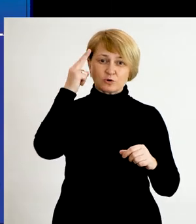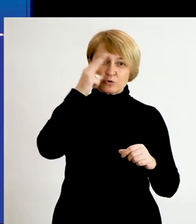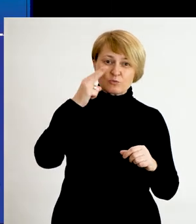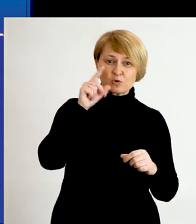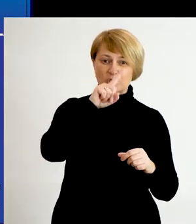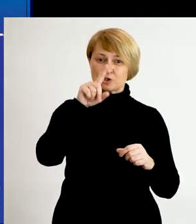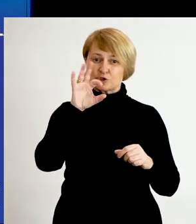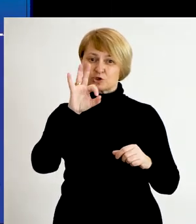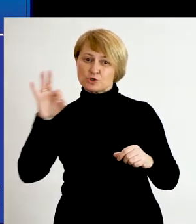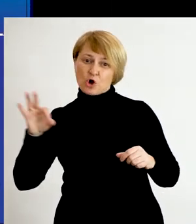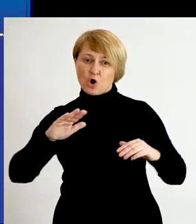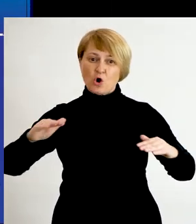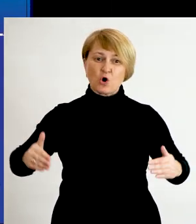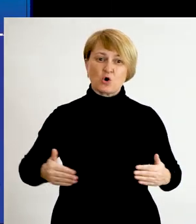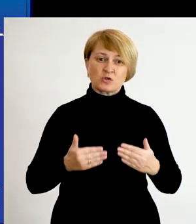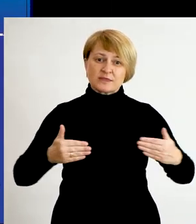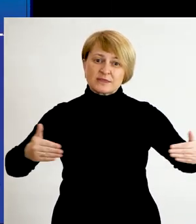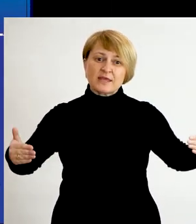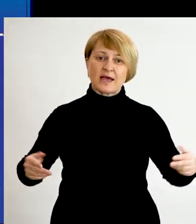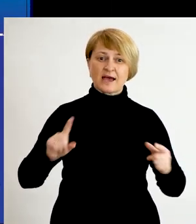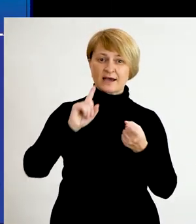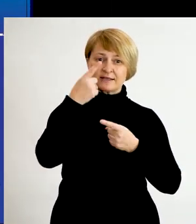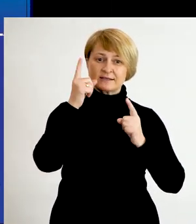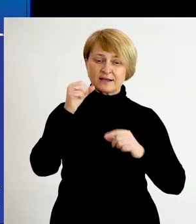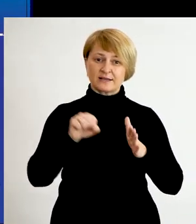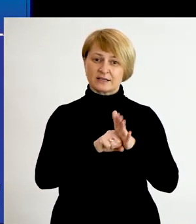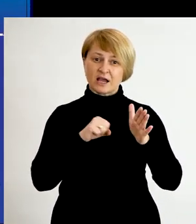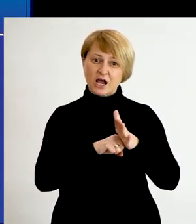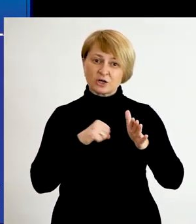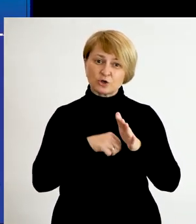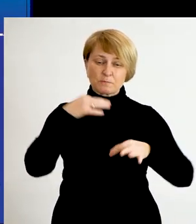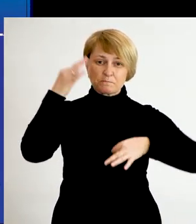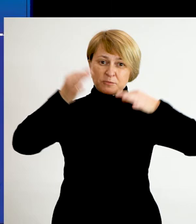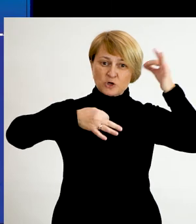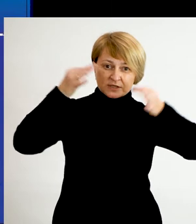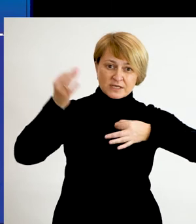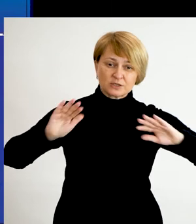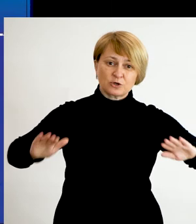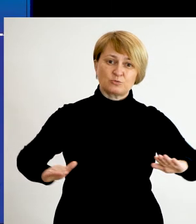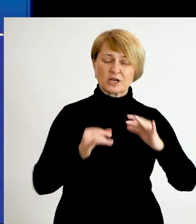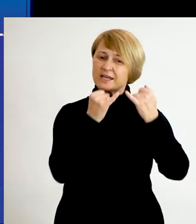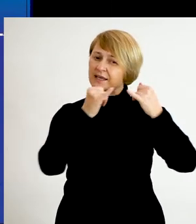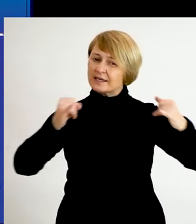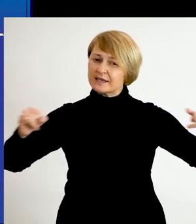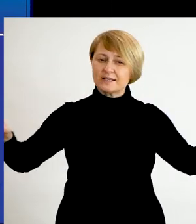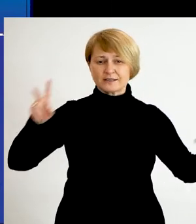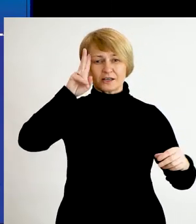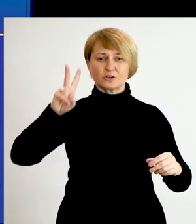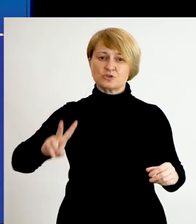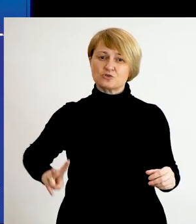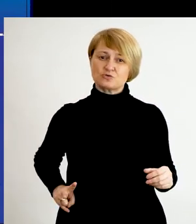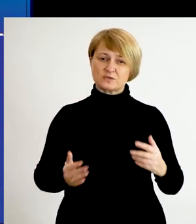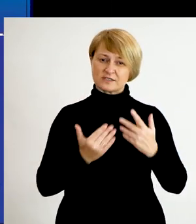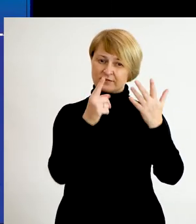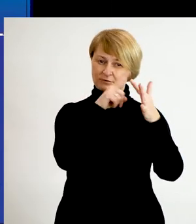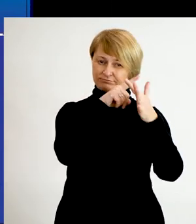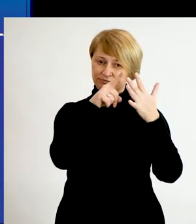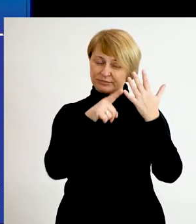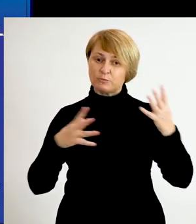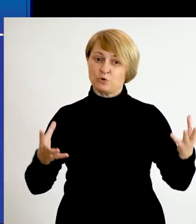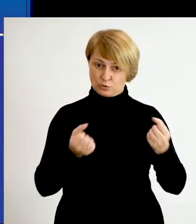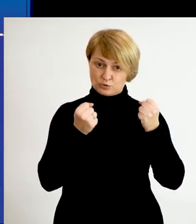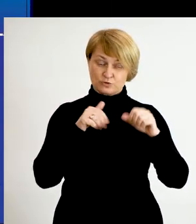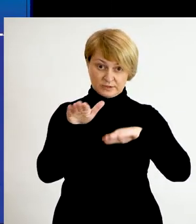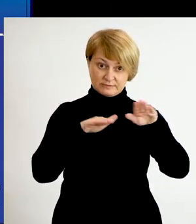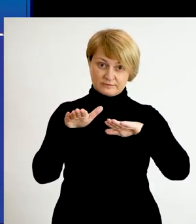Ogrodu Zoologicznego, Teatru Lalki czy Aktora, Narodowego Centrum Polskiej Piosenki, Galerii Sztuki. Mógłbym te instytucje wymieniać tak, żeby